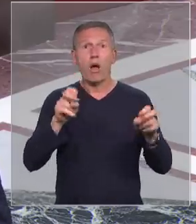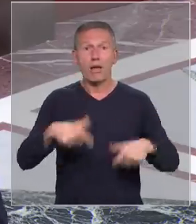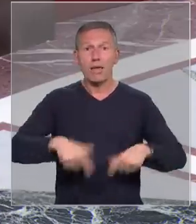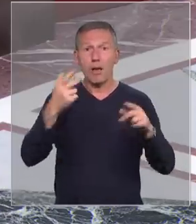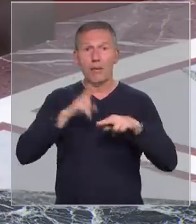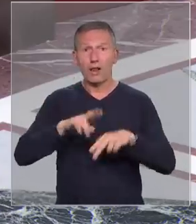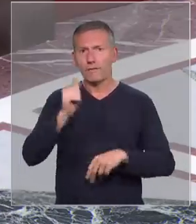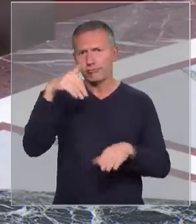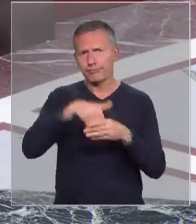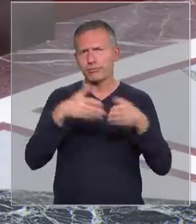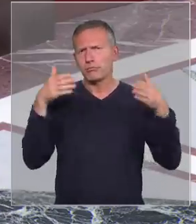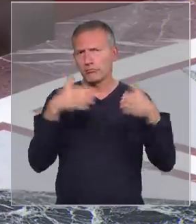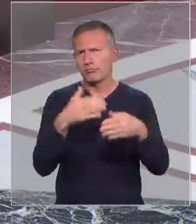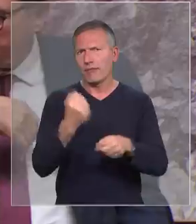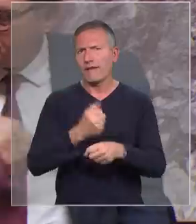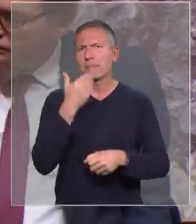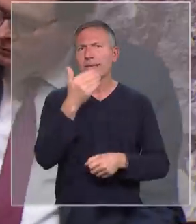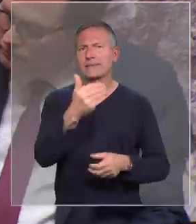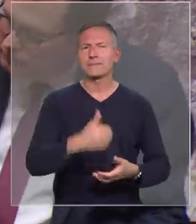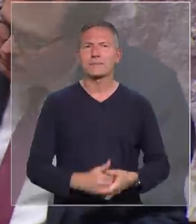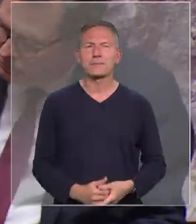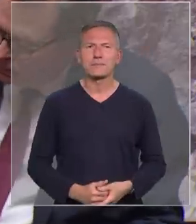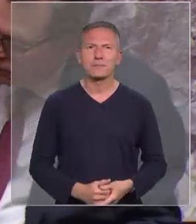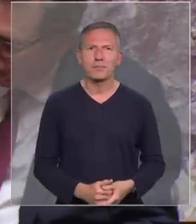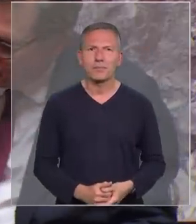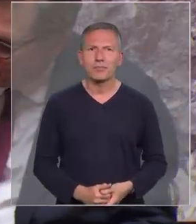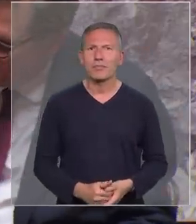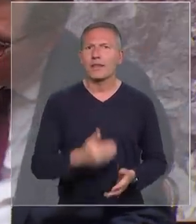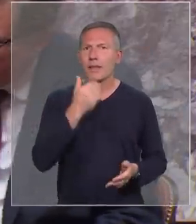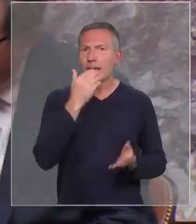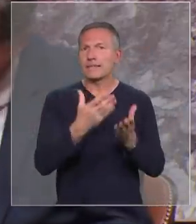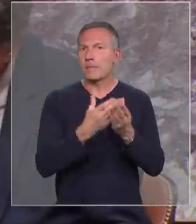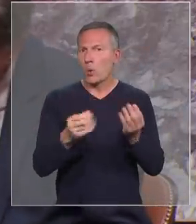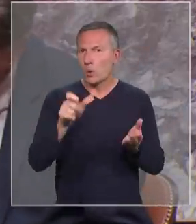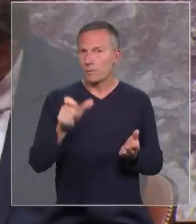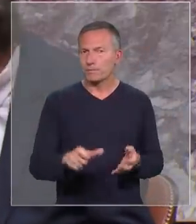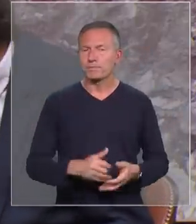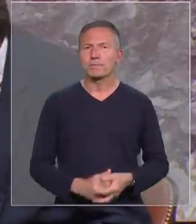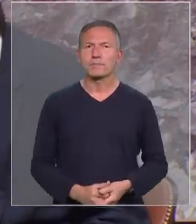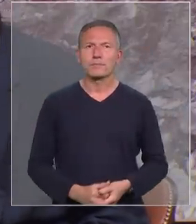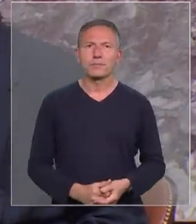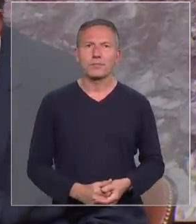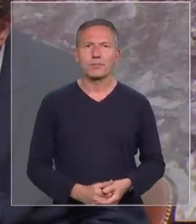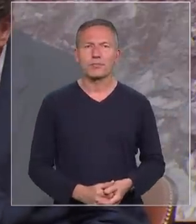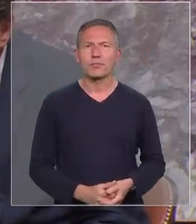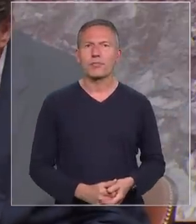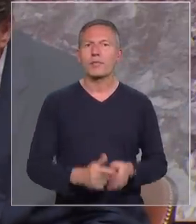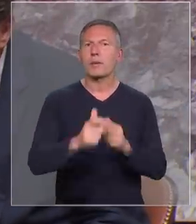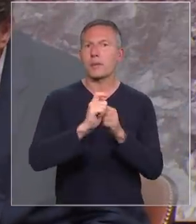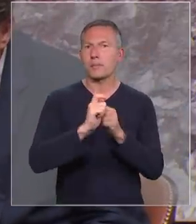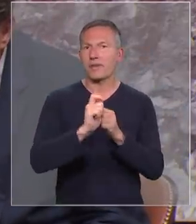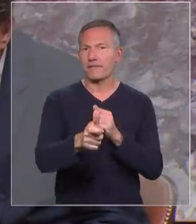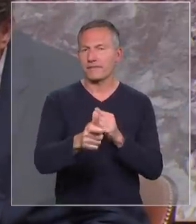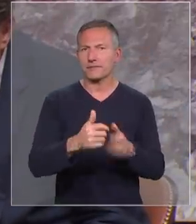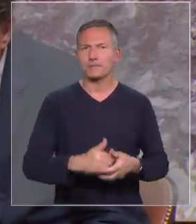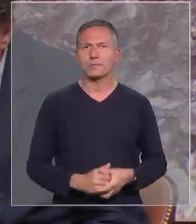cœur de notre action. Merci. Merci beaucoup, Monsieur le Ministre. Merci beaucoup. La parole est à